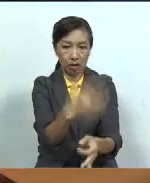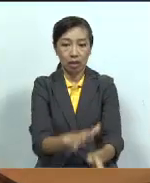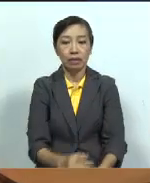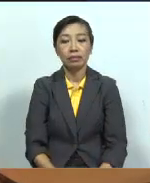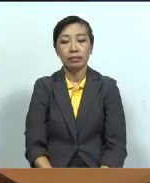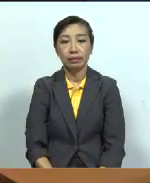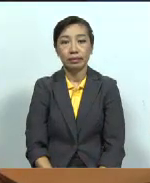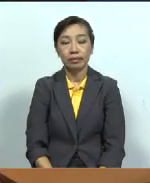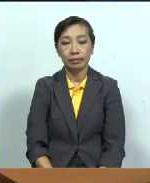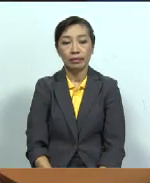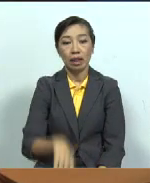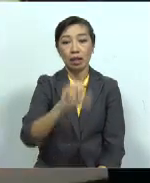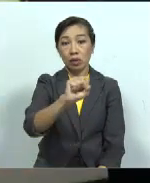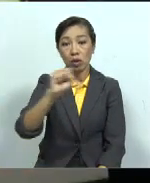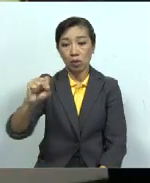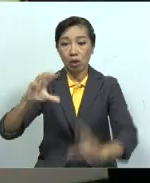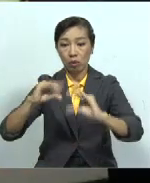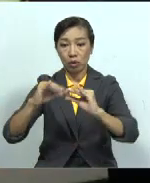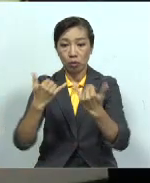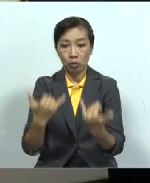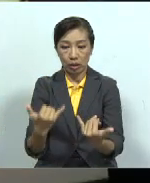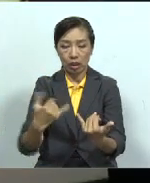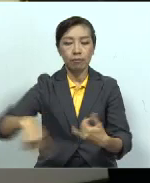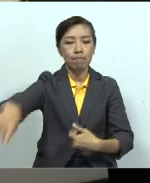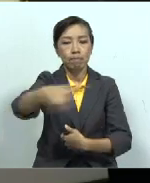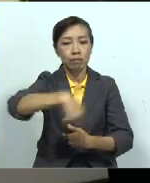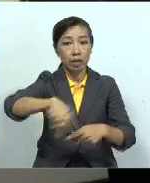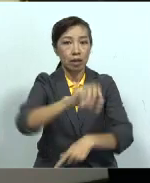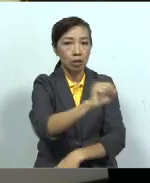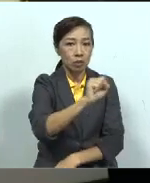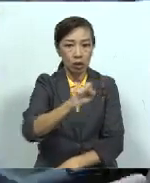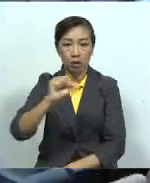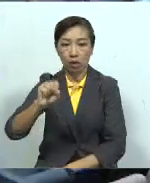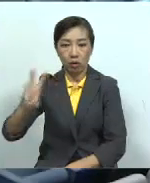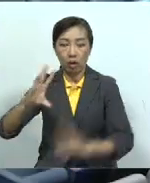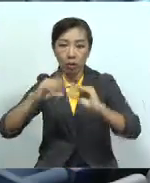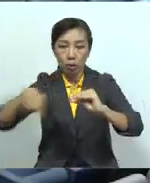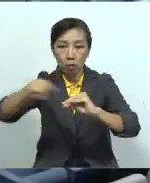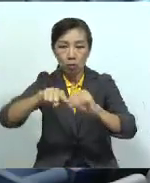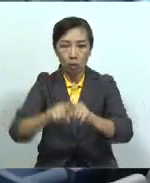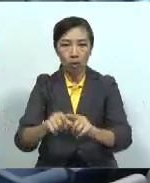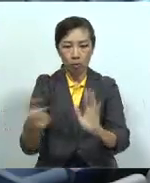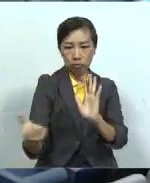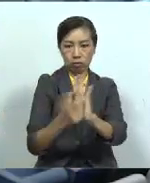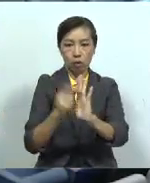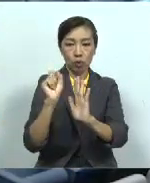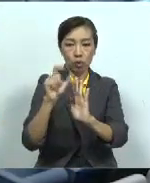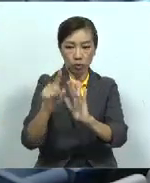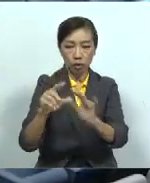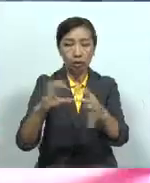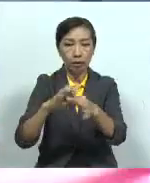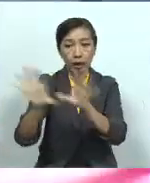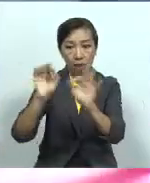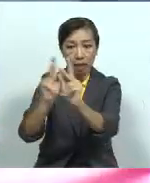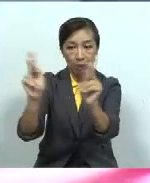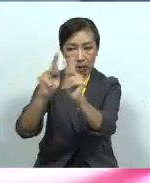ขณะที่การประชุมสภาผู้แทนราษฎรวันนี้นะครับเป็นวาระการพิจารณายัตติด่วนเรื่องของการตั้งคณะกรรมการศึกษาปัญหาราคาพื